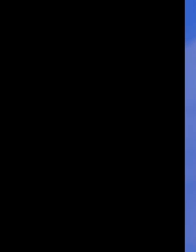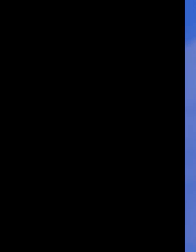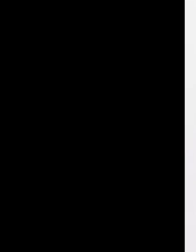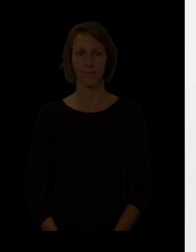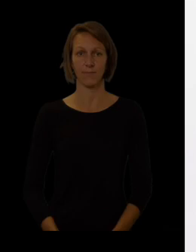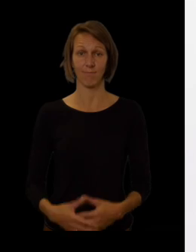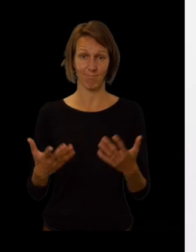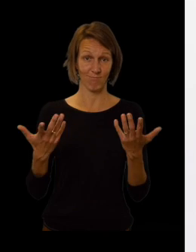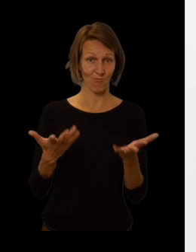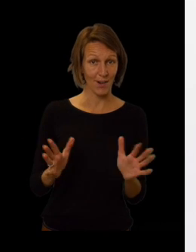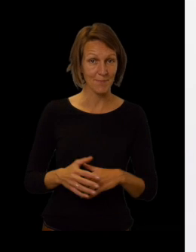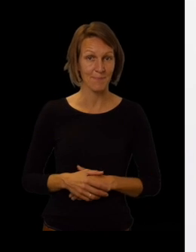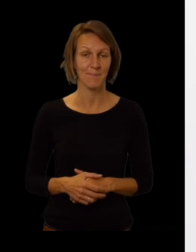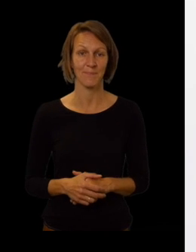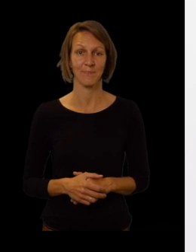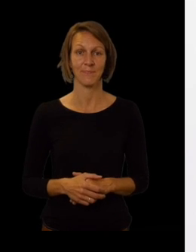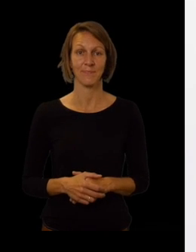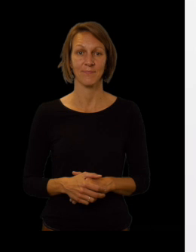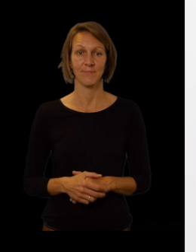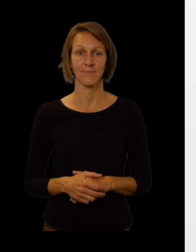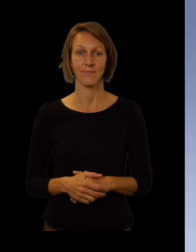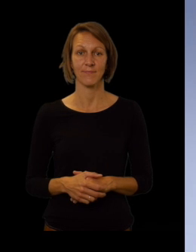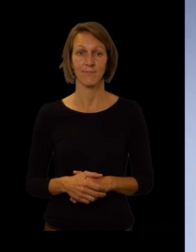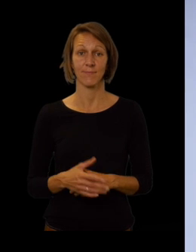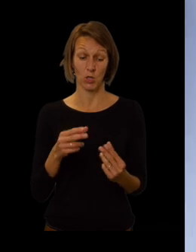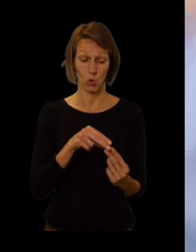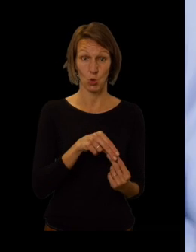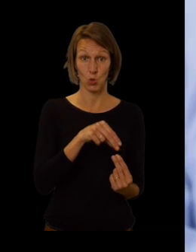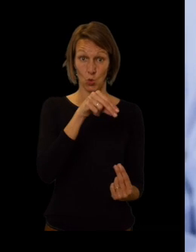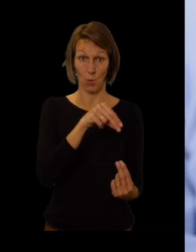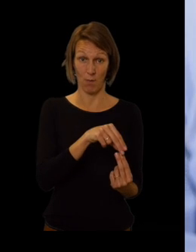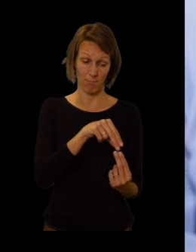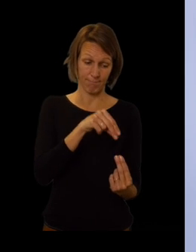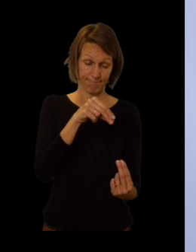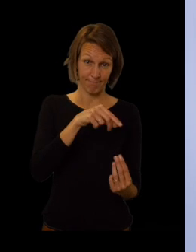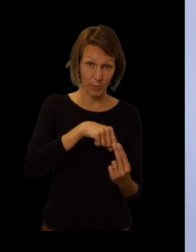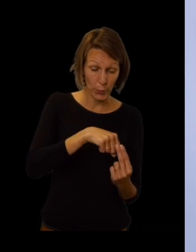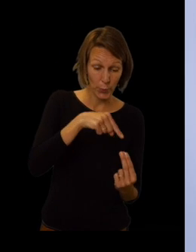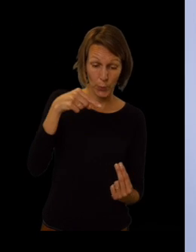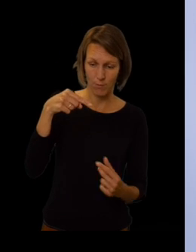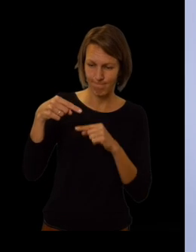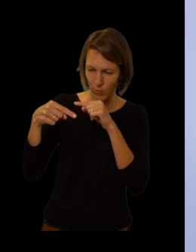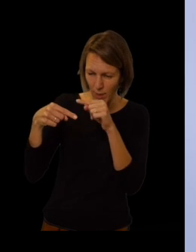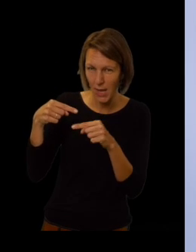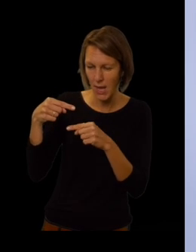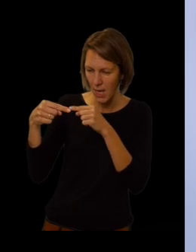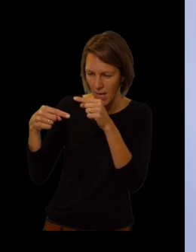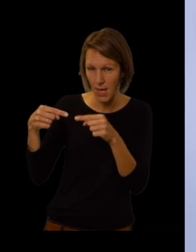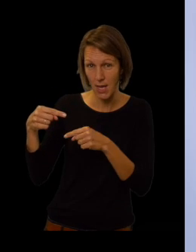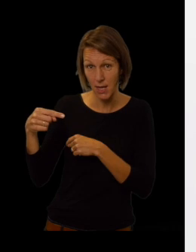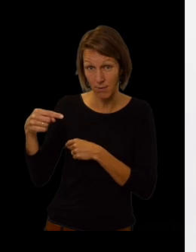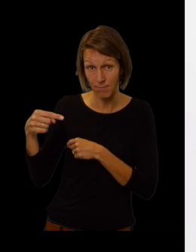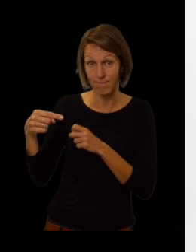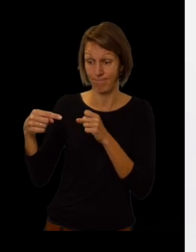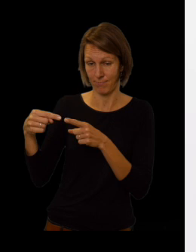C'est fait. Bon. Alors on ouvre le tube en tirant le bouchon comme ceci. L'extrémité de la tige se présente ainsi. Elle est